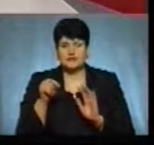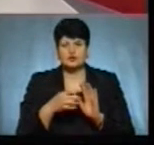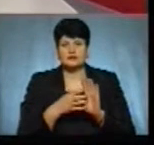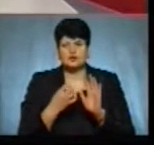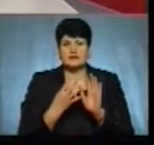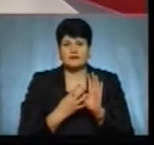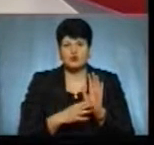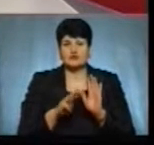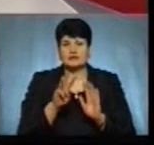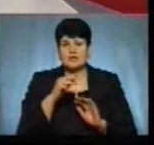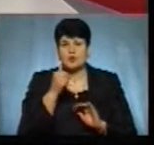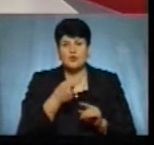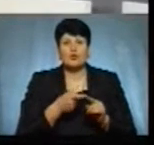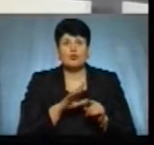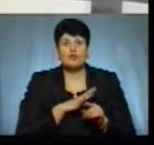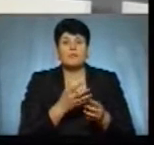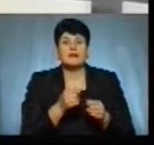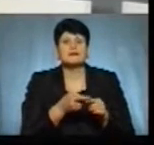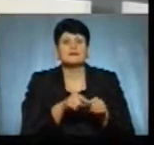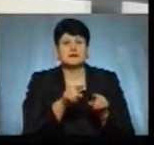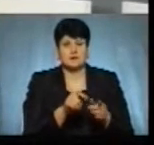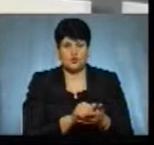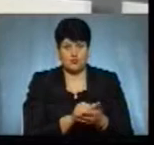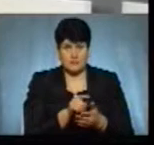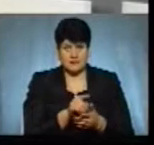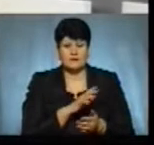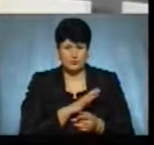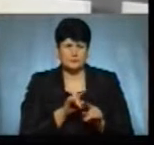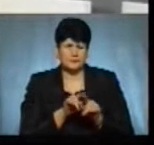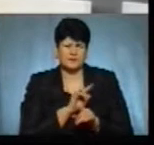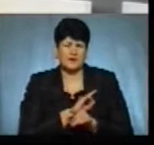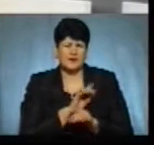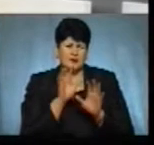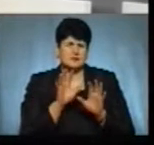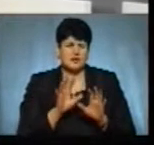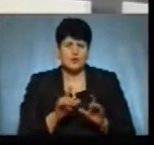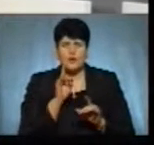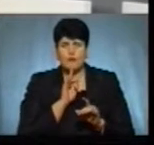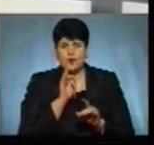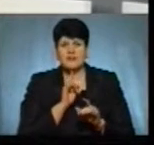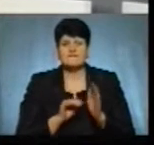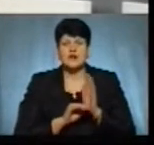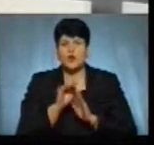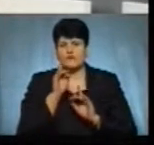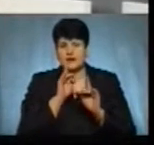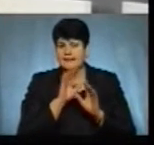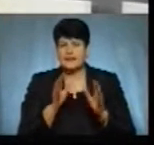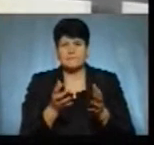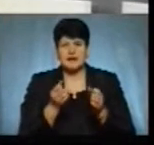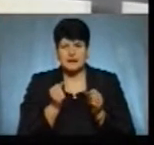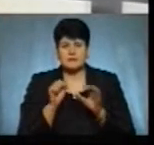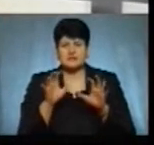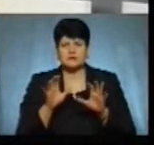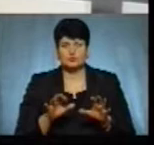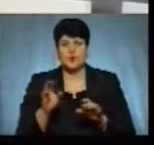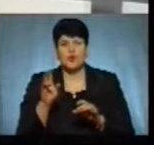був прийнятий цей декрет. Він мав силу закону до того моменту, поки Верховна Рада не прийме закон про валютне регулювання,